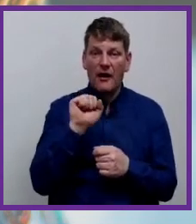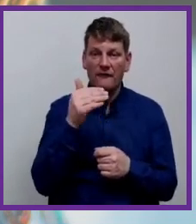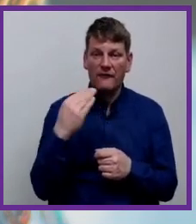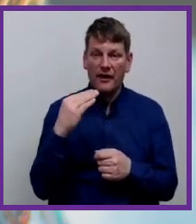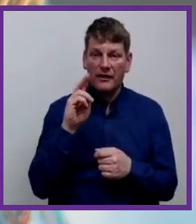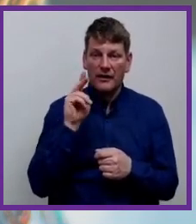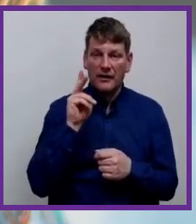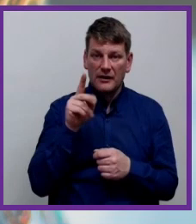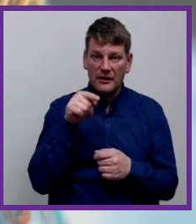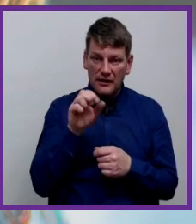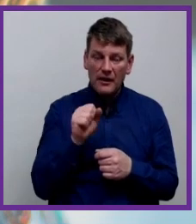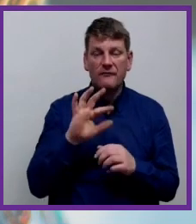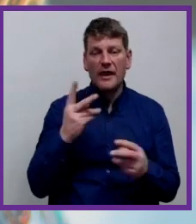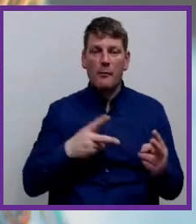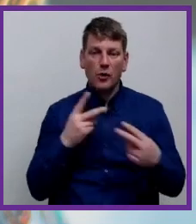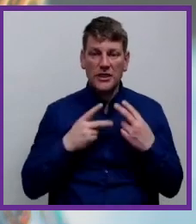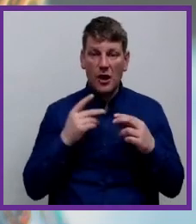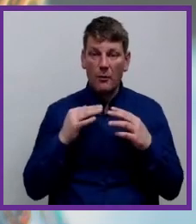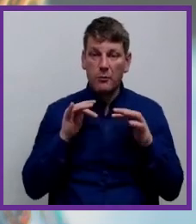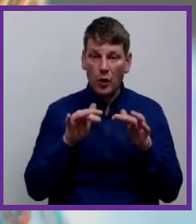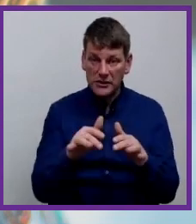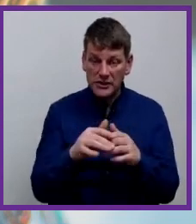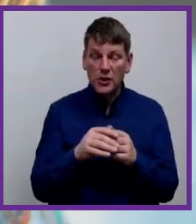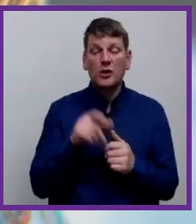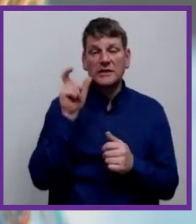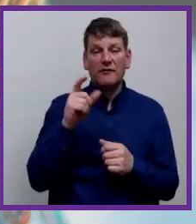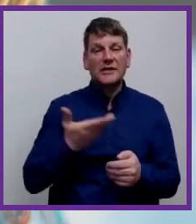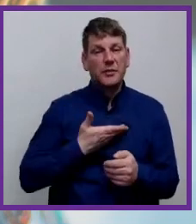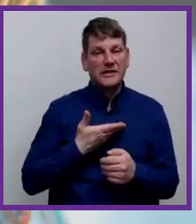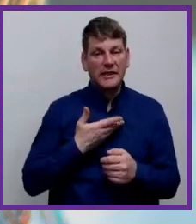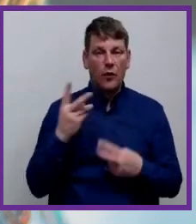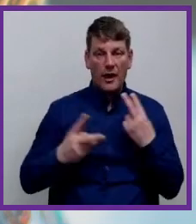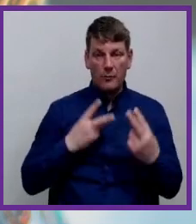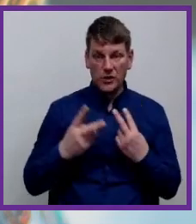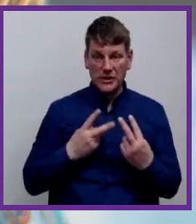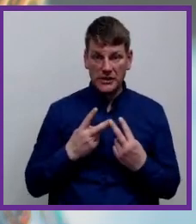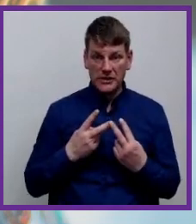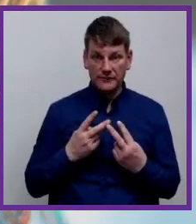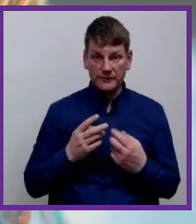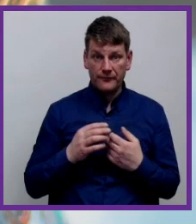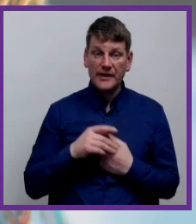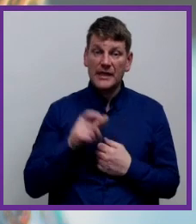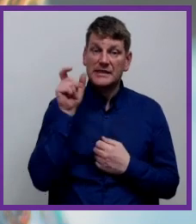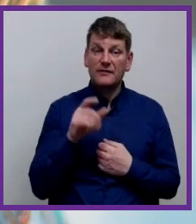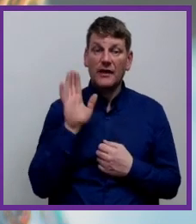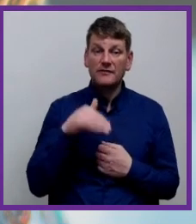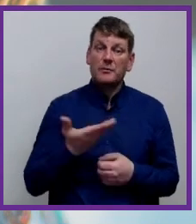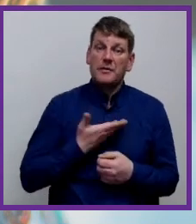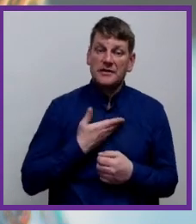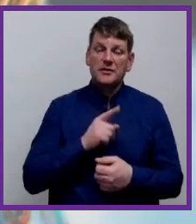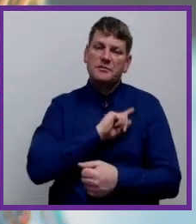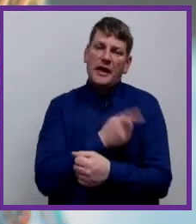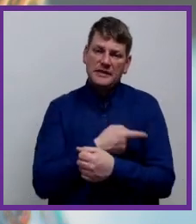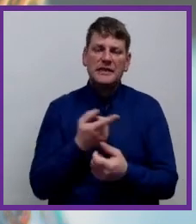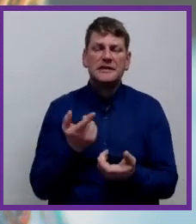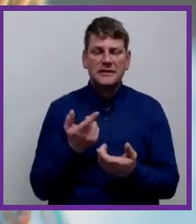jeb emocionāli procesi, un cilvēks piedzīvo emocijas. Tad cilvēks var piedzīvot spēcīgas